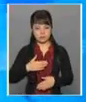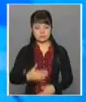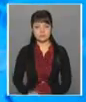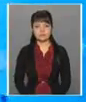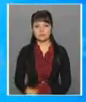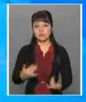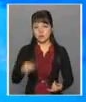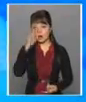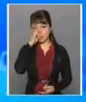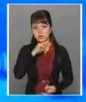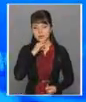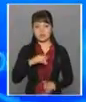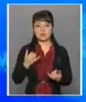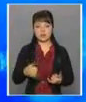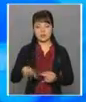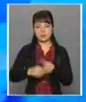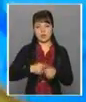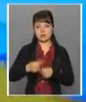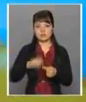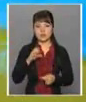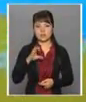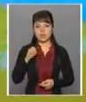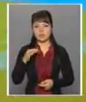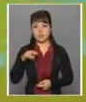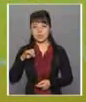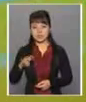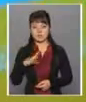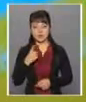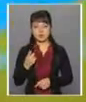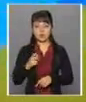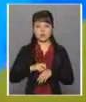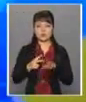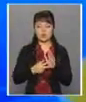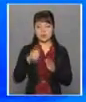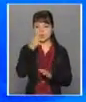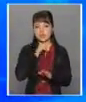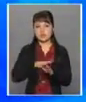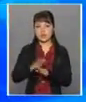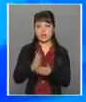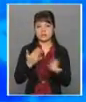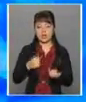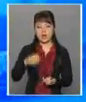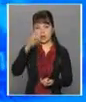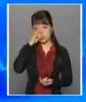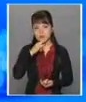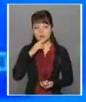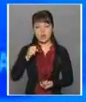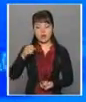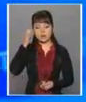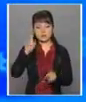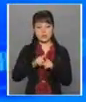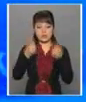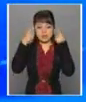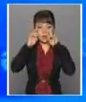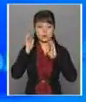Биыл Қазақтың ақиық ақыны Сәкен Сейфуллиннің туғанына 118 жыл. Осыған орай бүгін Қазақ агротехникалық университетінде салтанатты шара